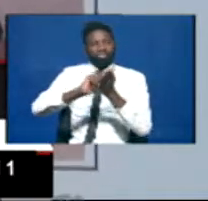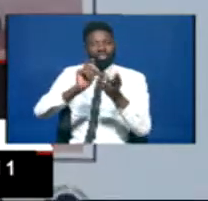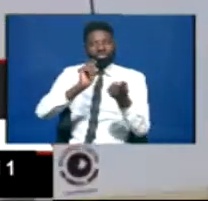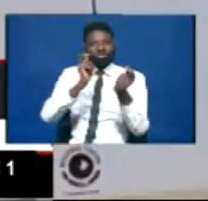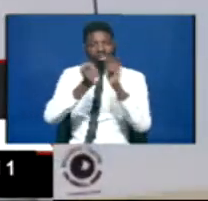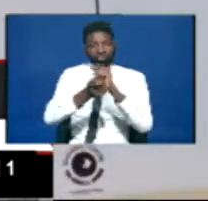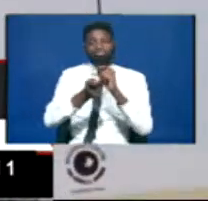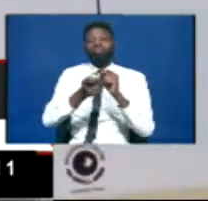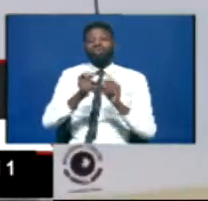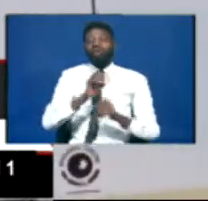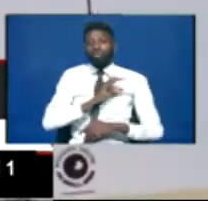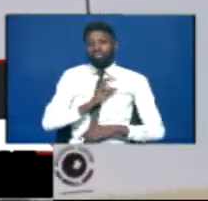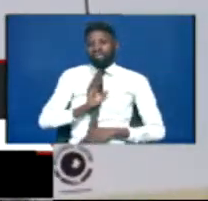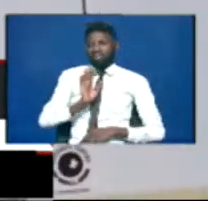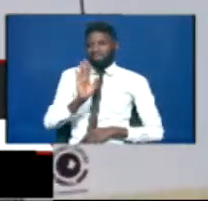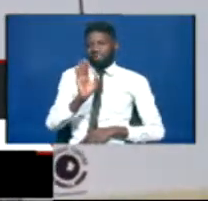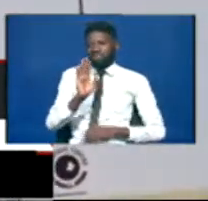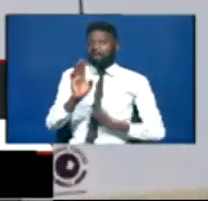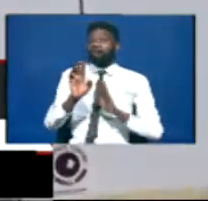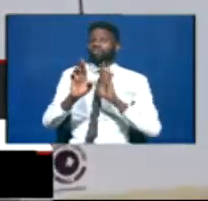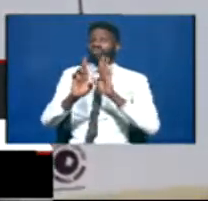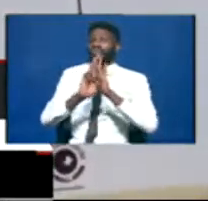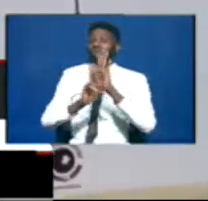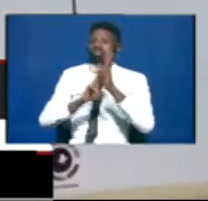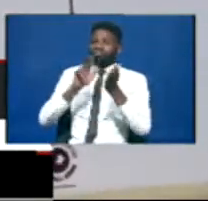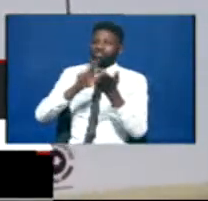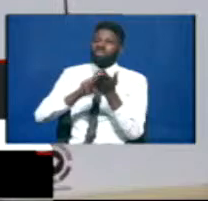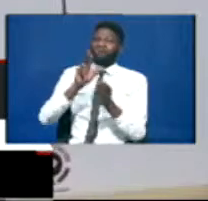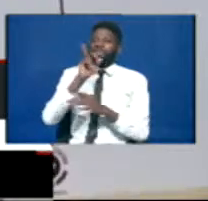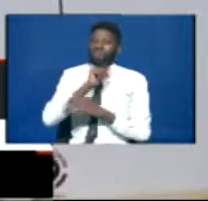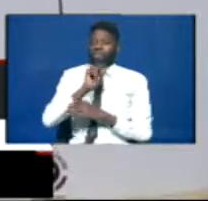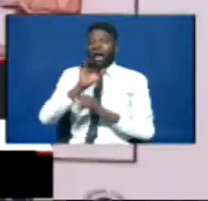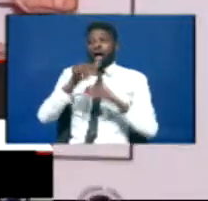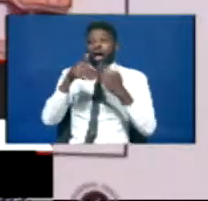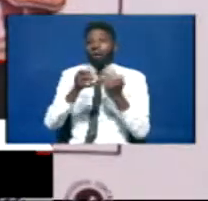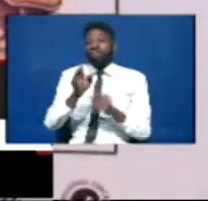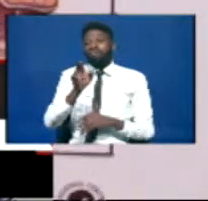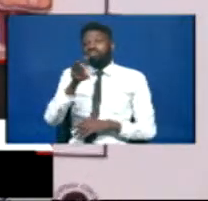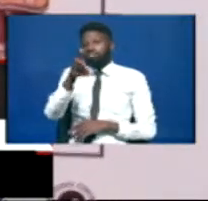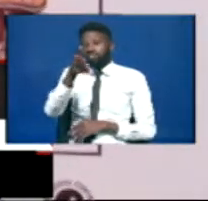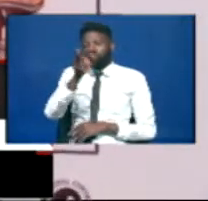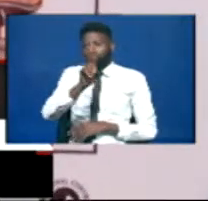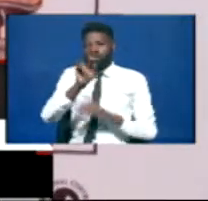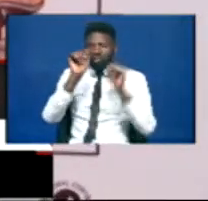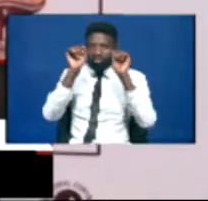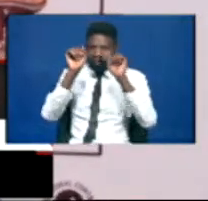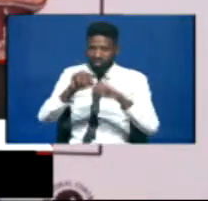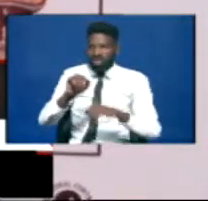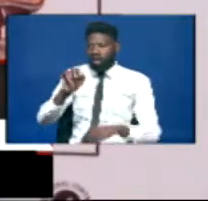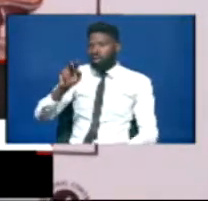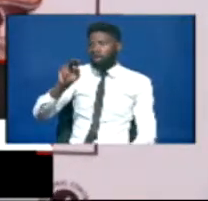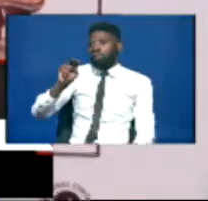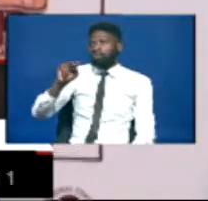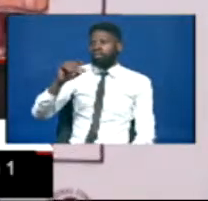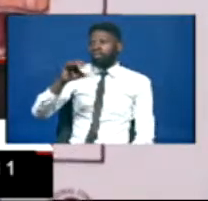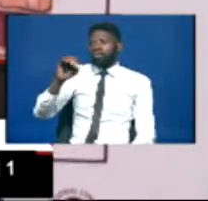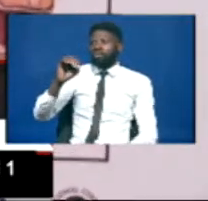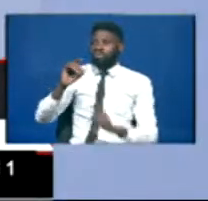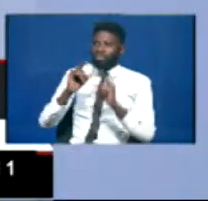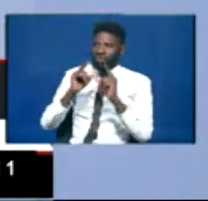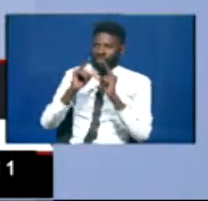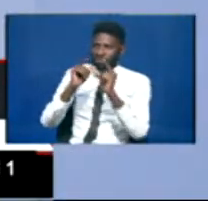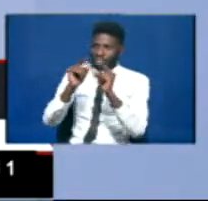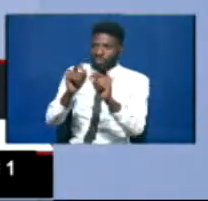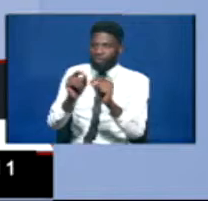kadhaa kuhusu udhibiti wa matumizi ya bunduki. Shirika moja lisilo la kiserikali nchini humo lilisema kwamba kufikia sasa mwaka